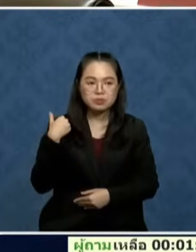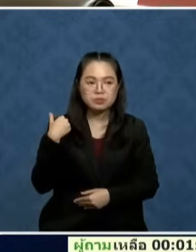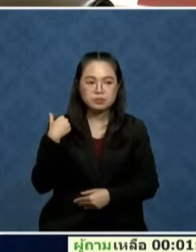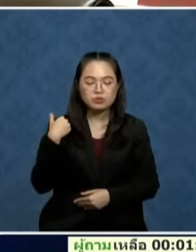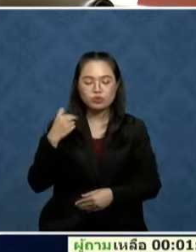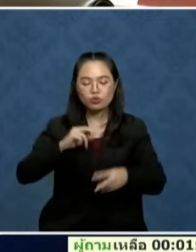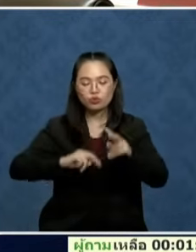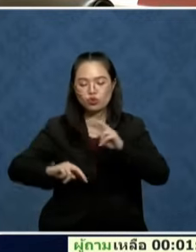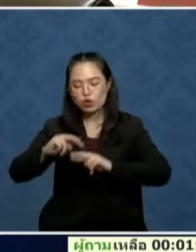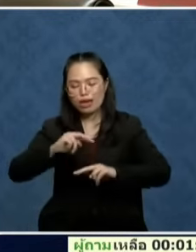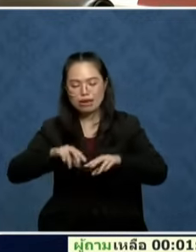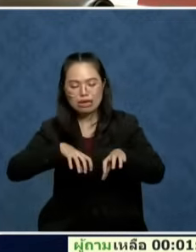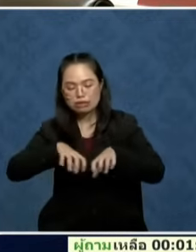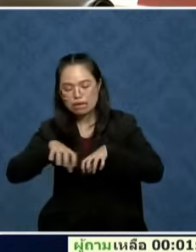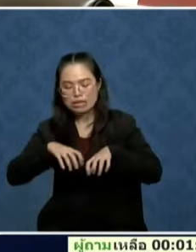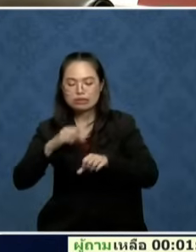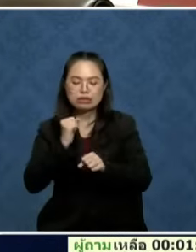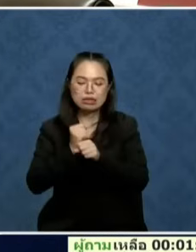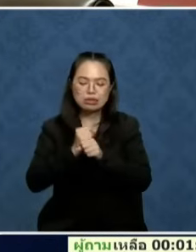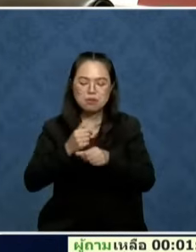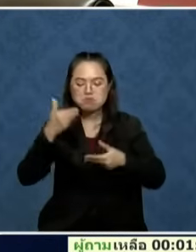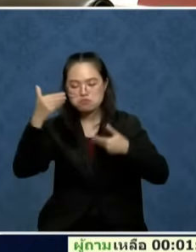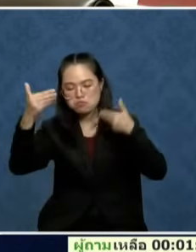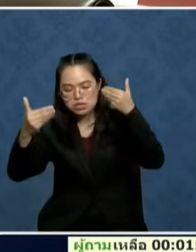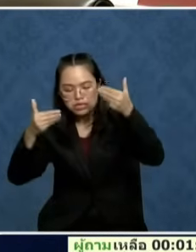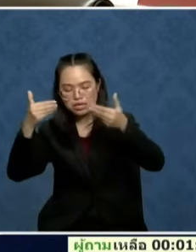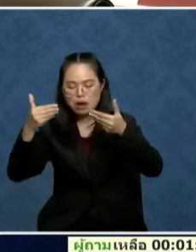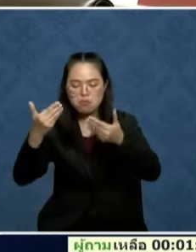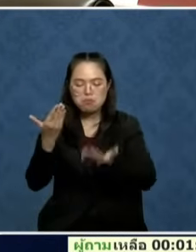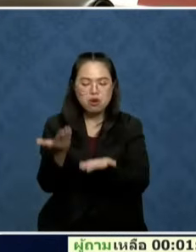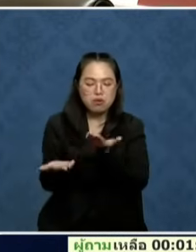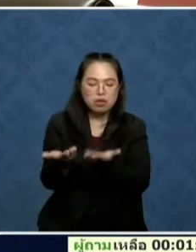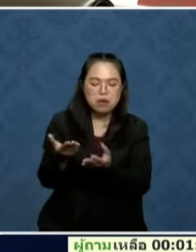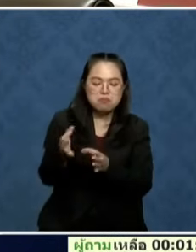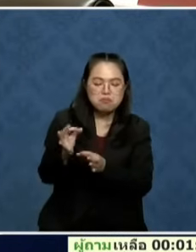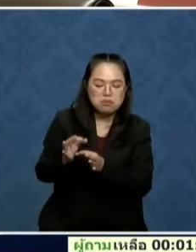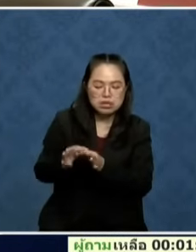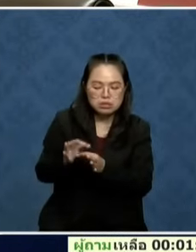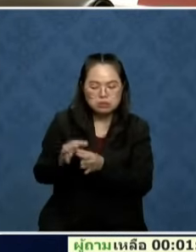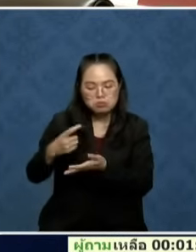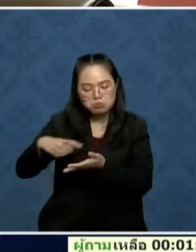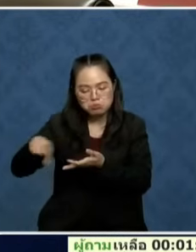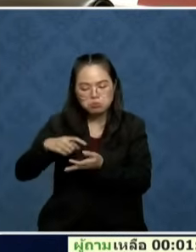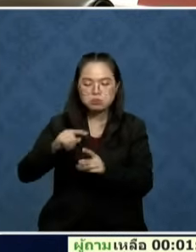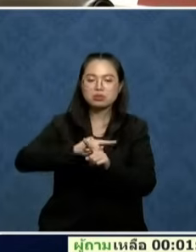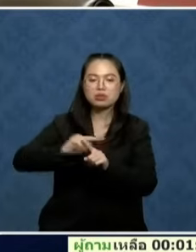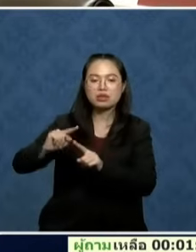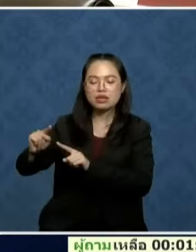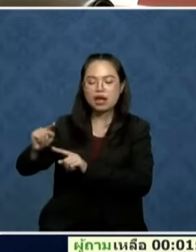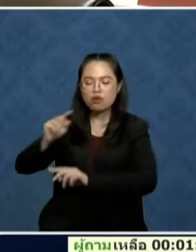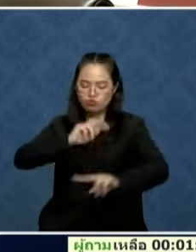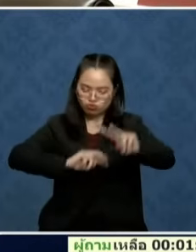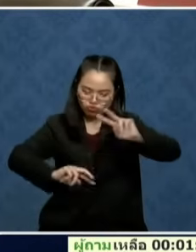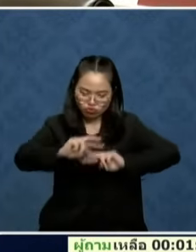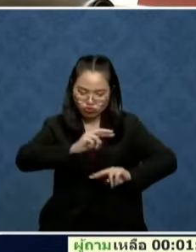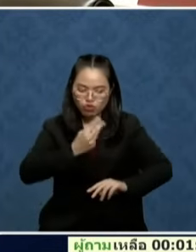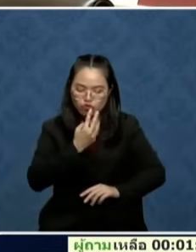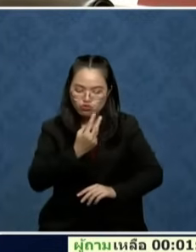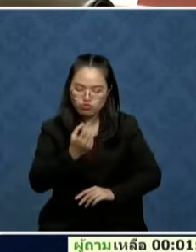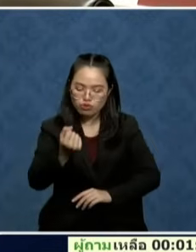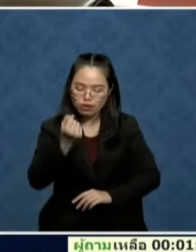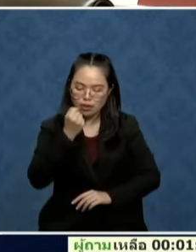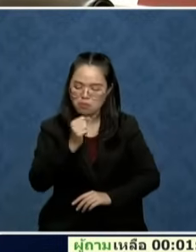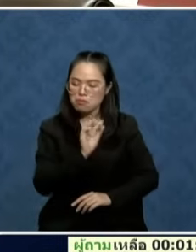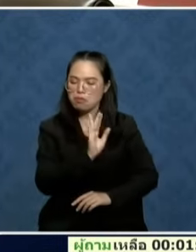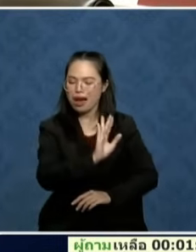ที่จะดำเนินกิจกรรมหรือธุรกรรมใดๆที่จะทำให้มีผลกระทบกับชื่อเสียง